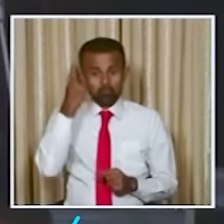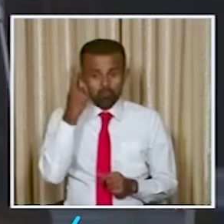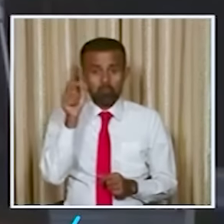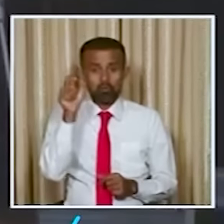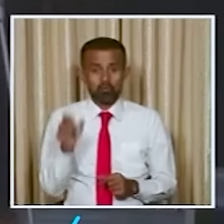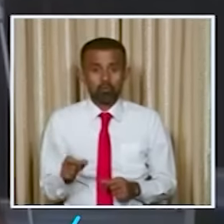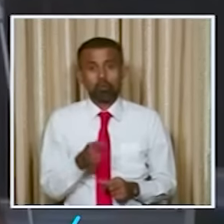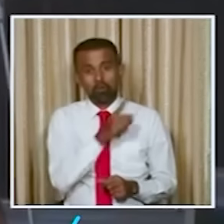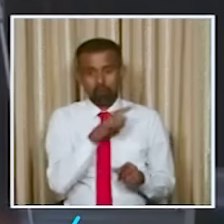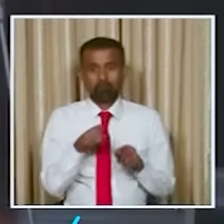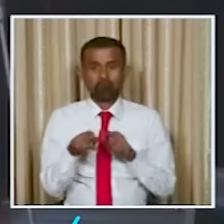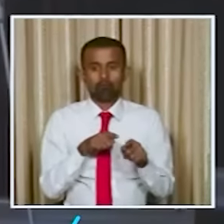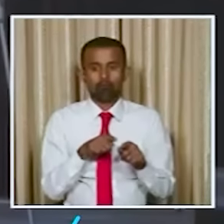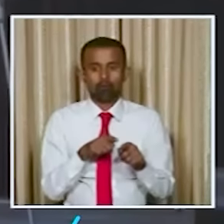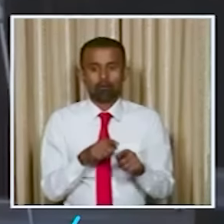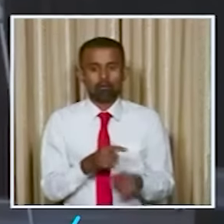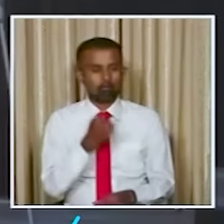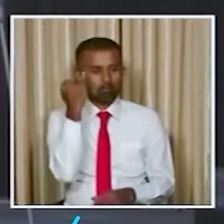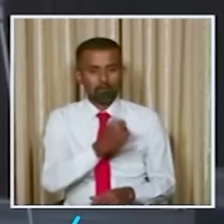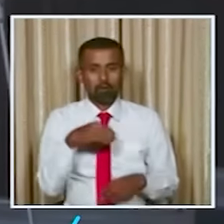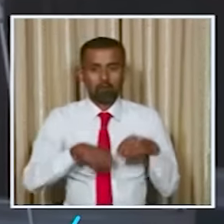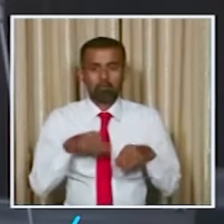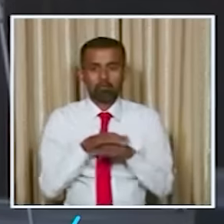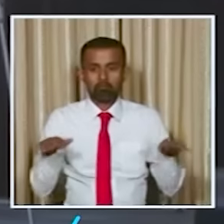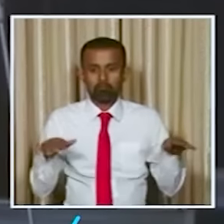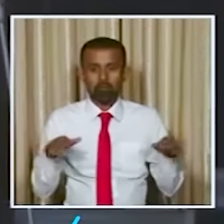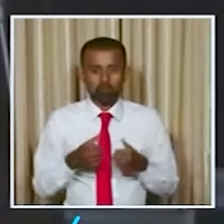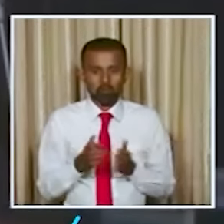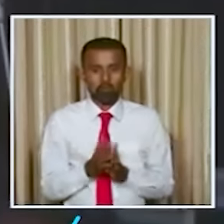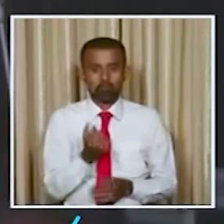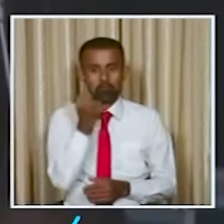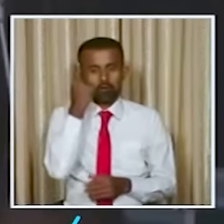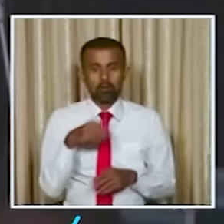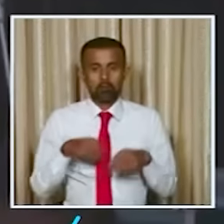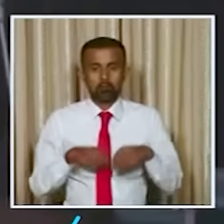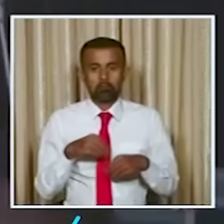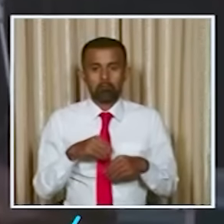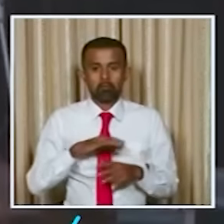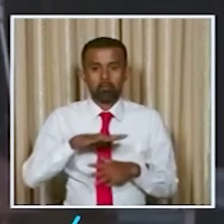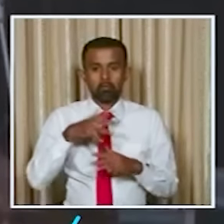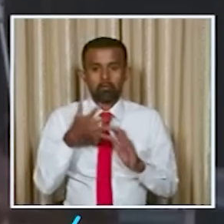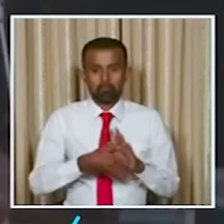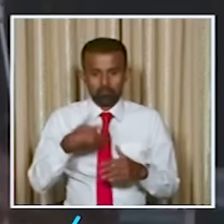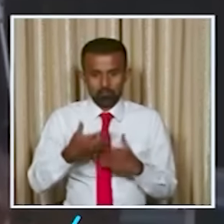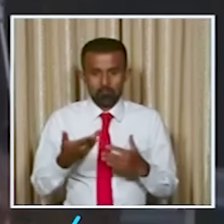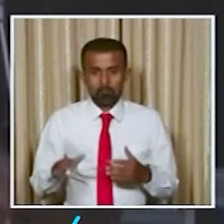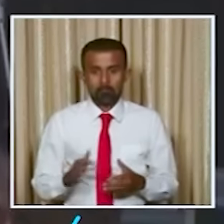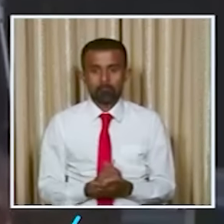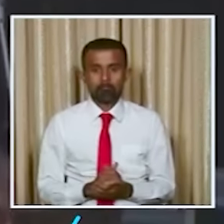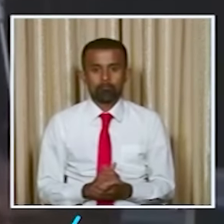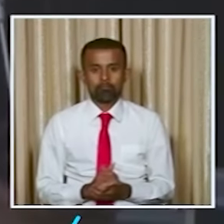අර වගේ මජර දේශපාලන වේදිකාවට ගිහිල්ලා තමන්ගේ මතය මජර දේශපාලනයක් බවට පරිවර්තනය කිරීම.